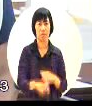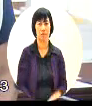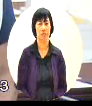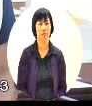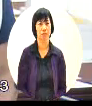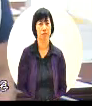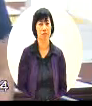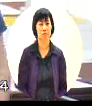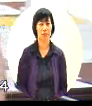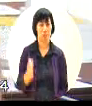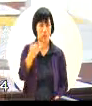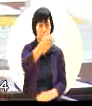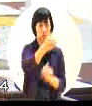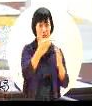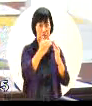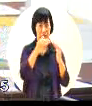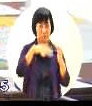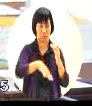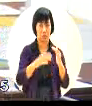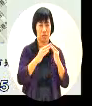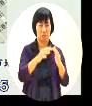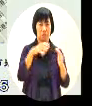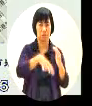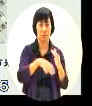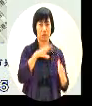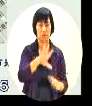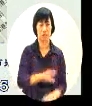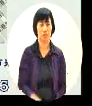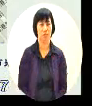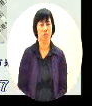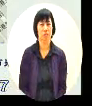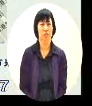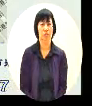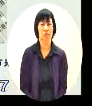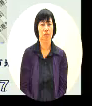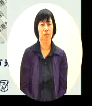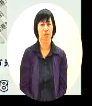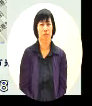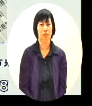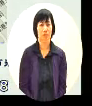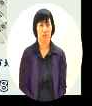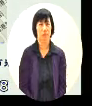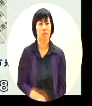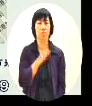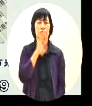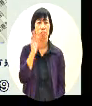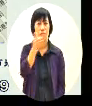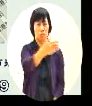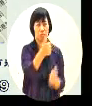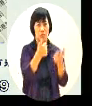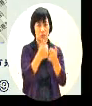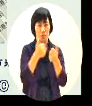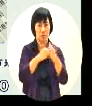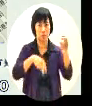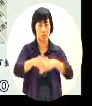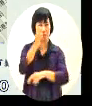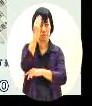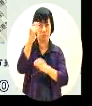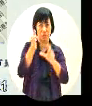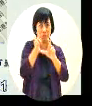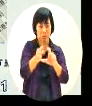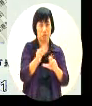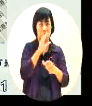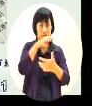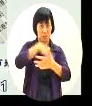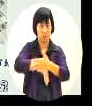咱的鱼市场伫这，咱的鱼市场面就伫这所在嘛，咱的鱼市场。诶，议会诶，行政区啊，咱诶公观光市场可能